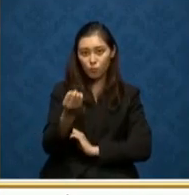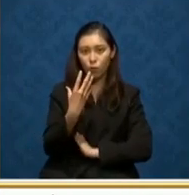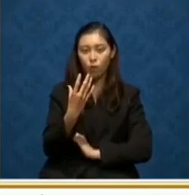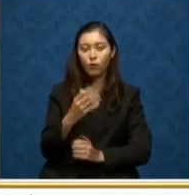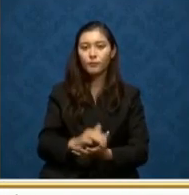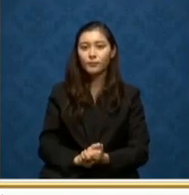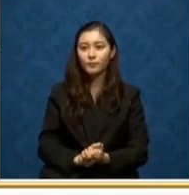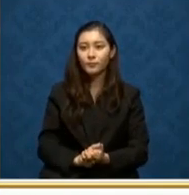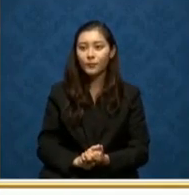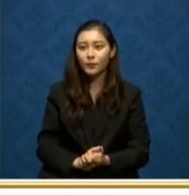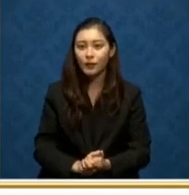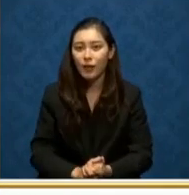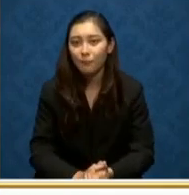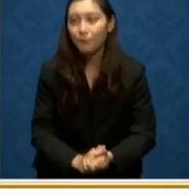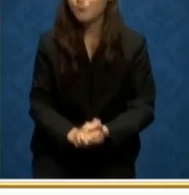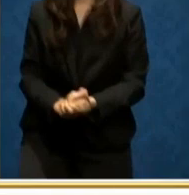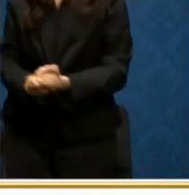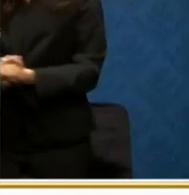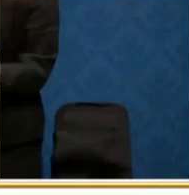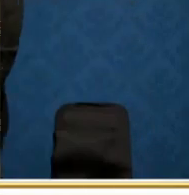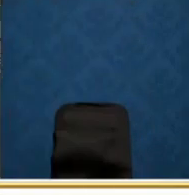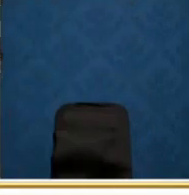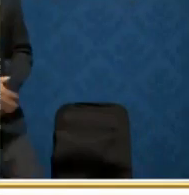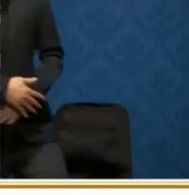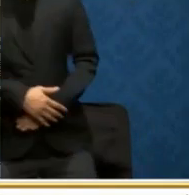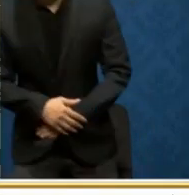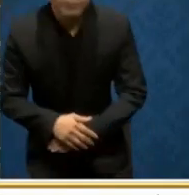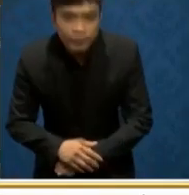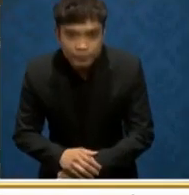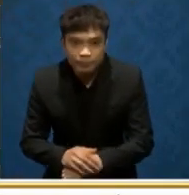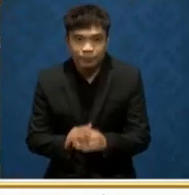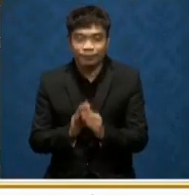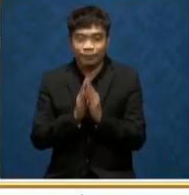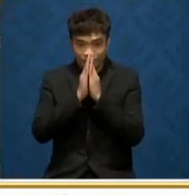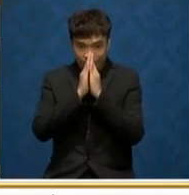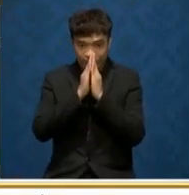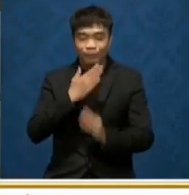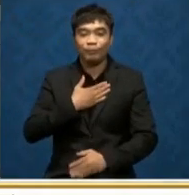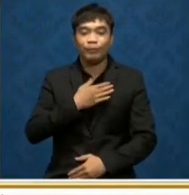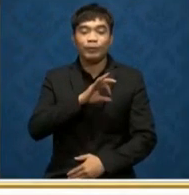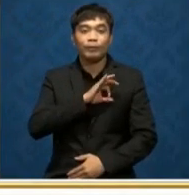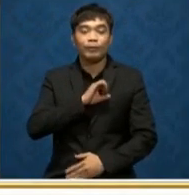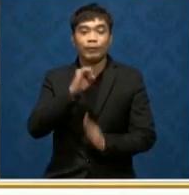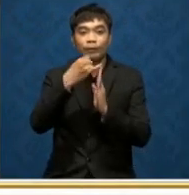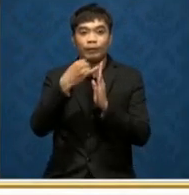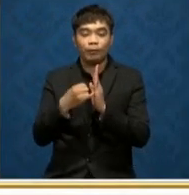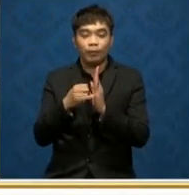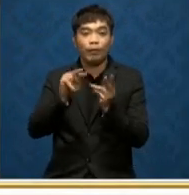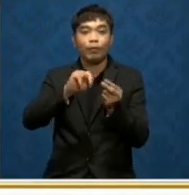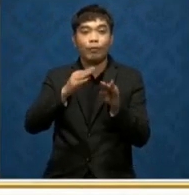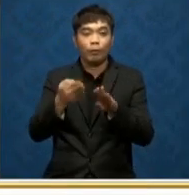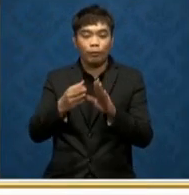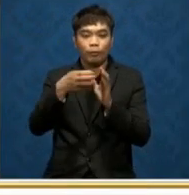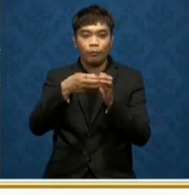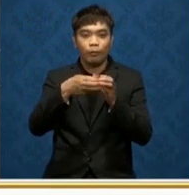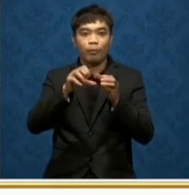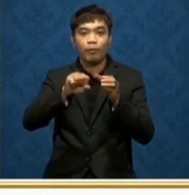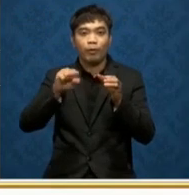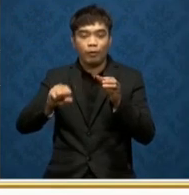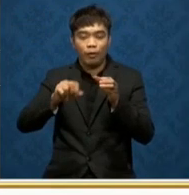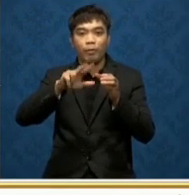กราบเรียนท่านประธานสภาที่เคารพดิฉันมณพรเจริญศรีสมาชิกสภาผู้แทนราษฎรจังหวัดนครพนมพรรคเพื่อไทยและรัฐม